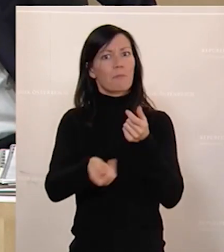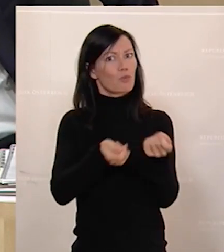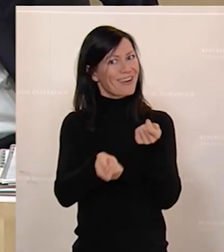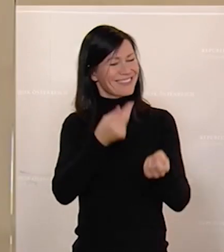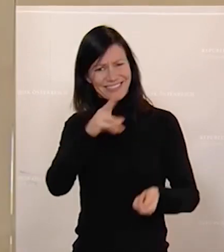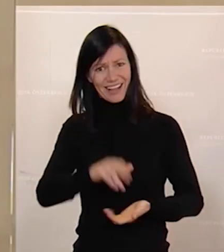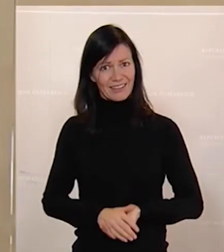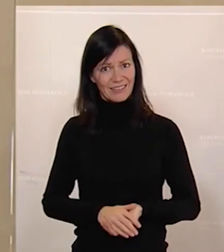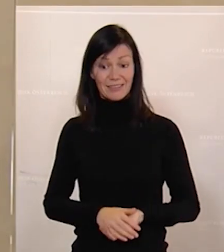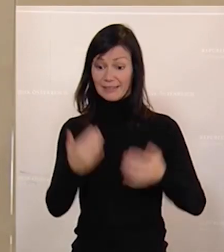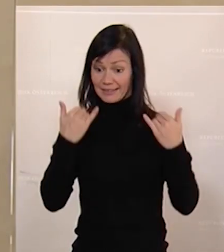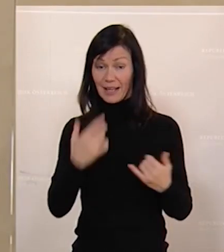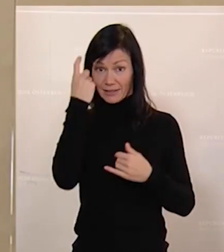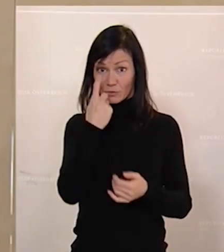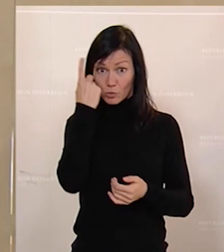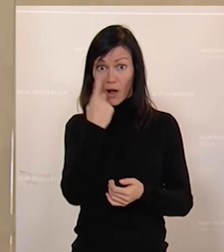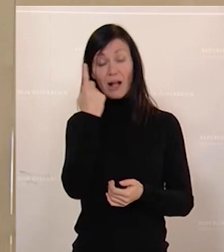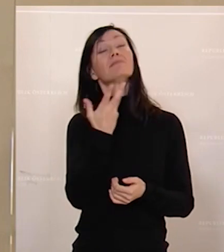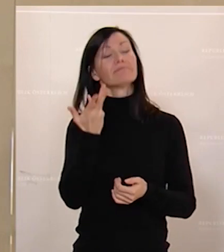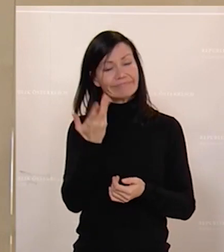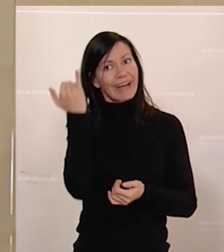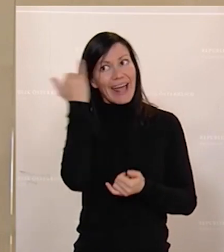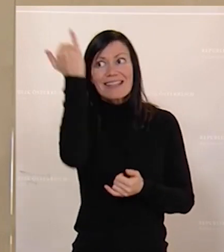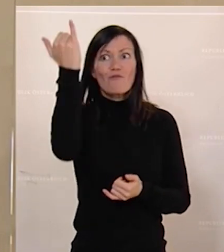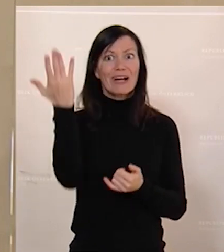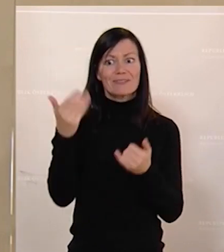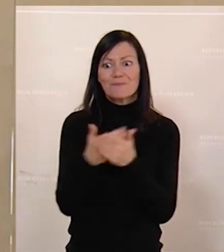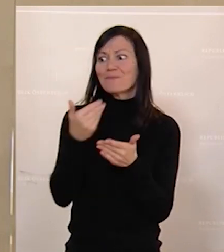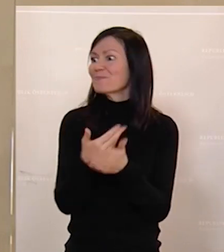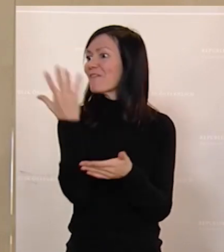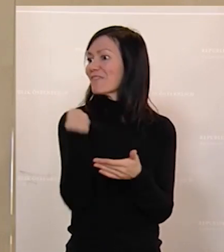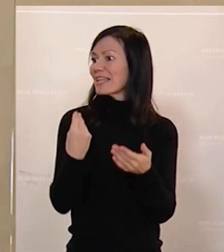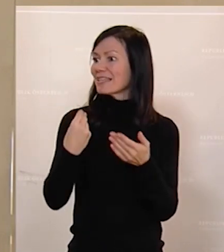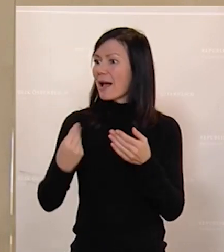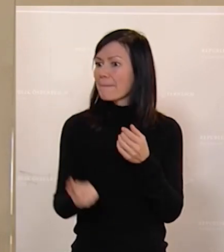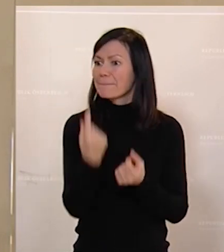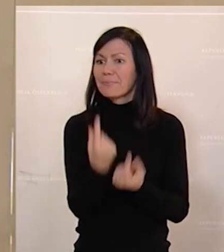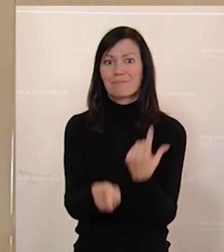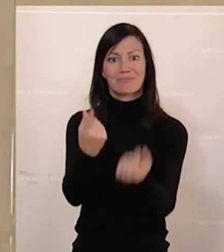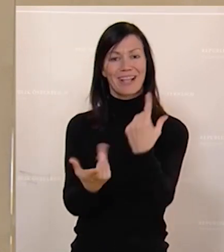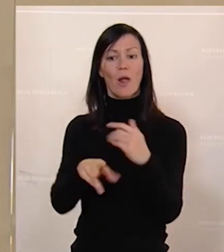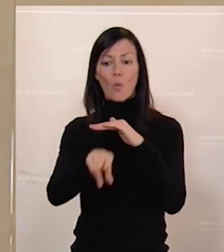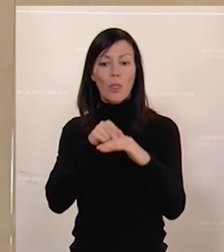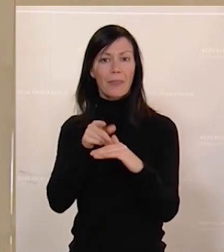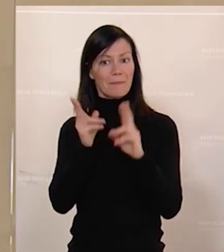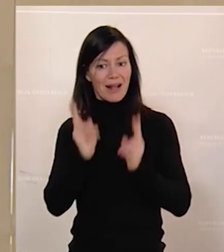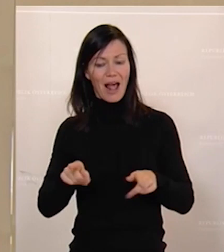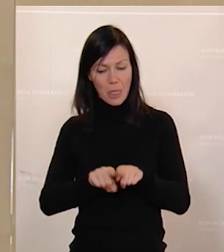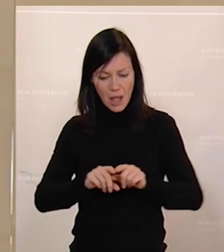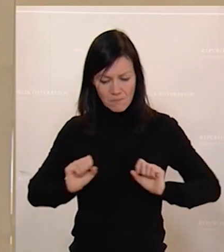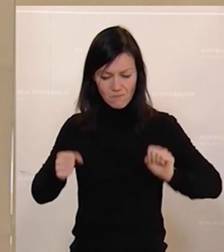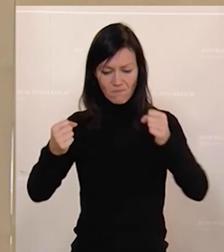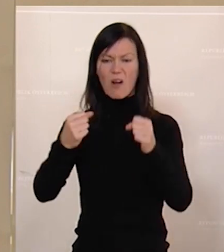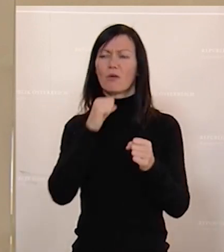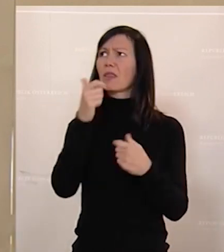trägt, dass Innovation wieder Einzug hält in unserem Land, dass Unternehmer unternehmen können und nicht daran